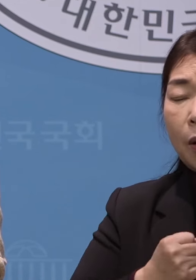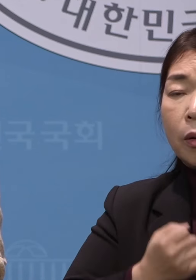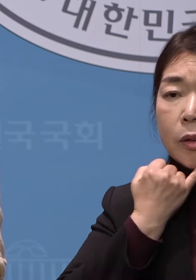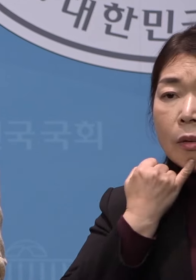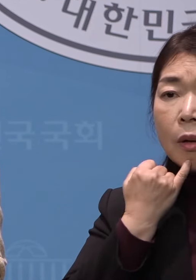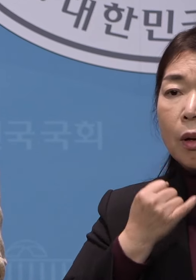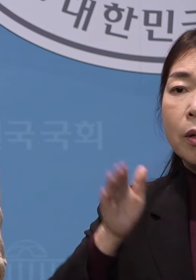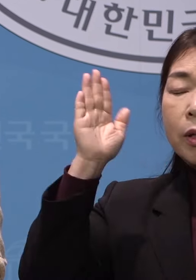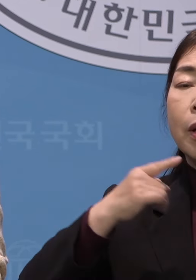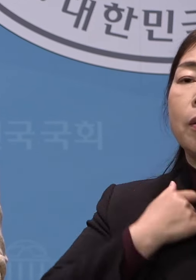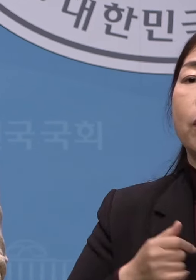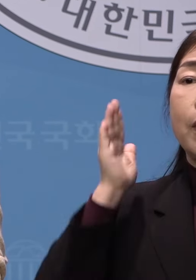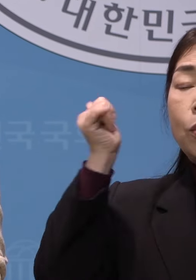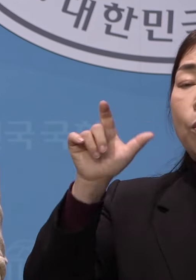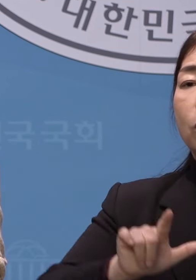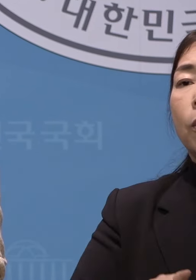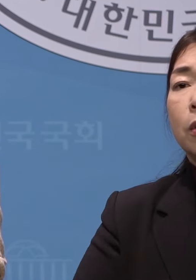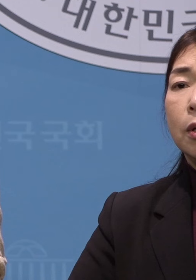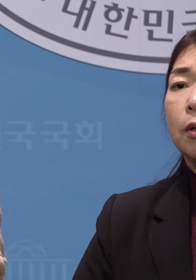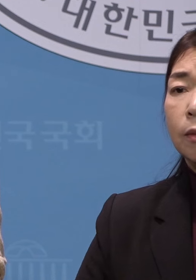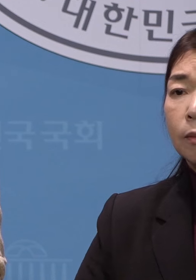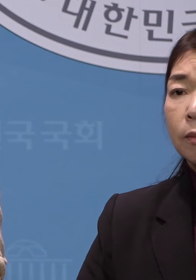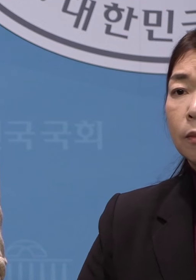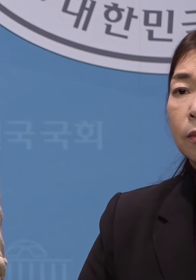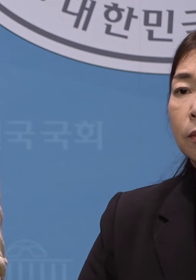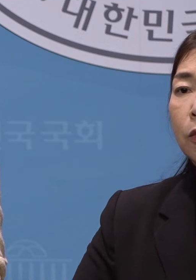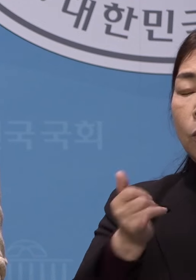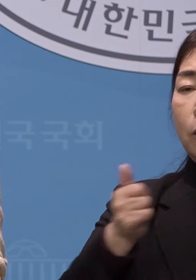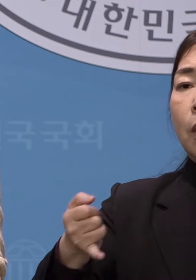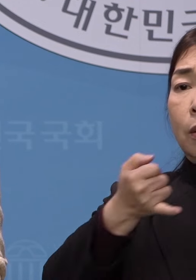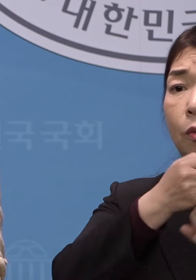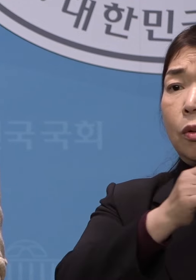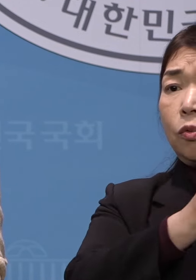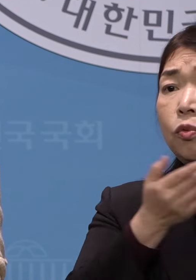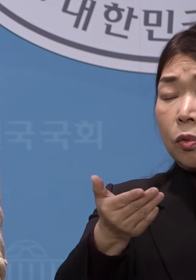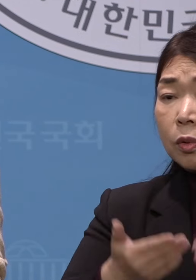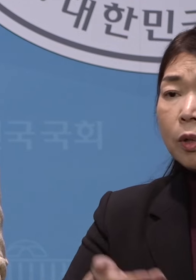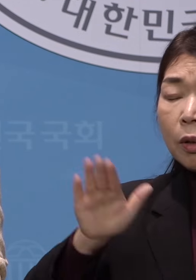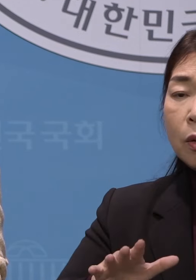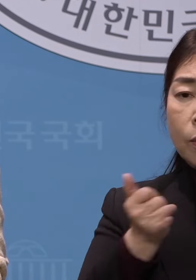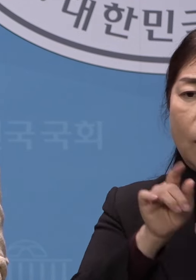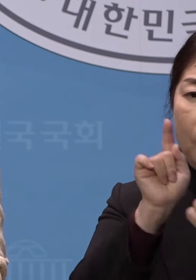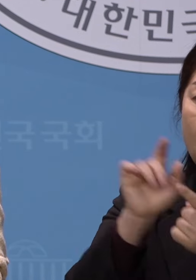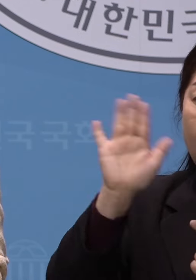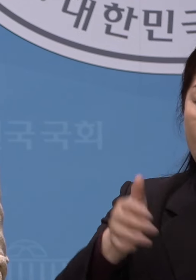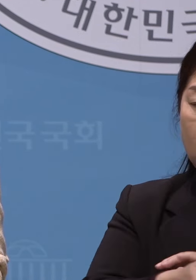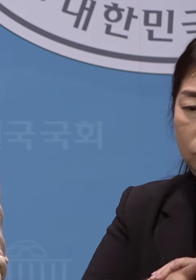어디로 갔습니까? 국민께 철석같이 약속해놓고는 왜 국민으로부터 도망치려고만